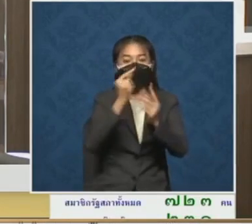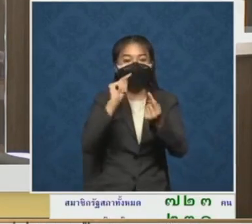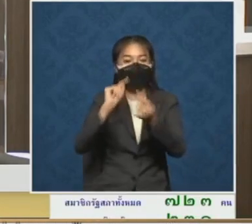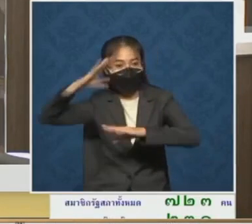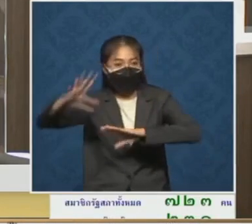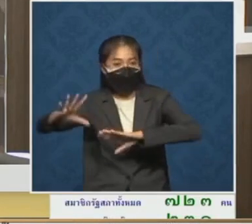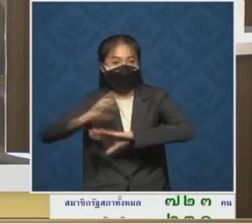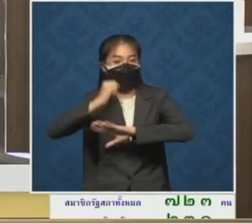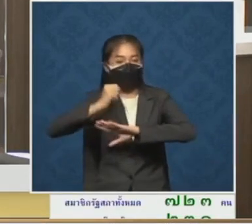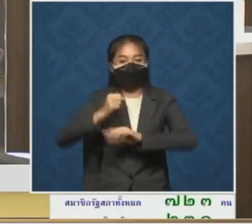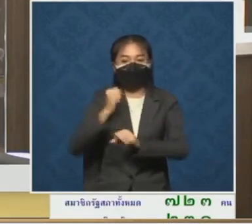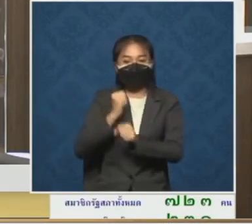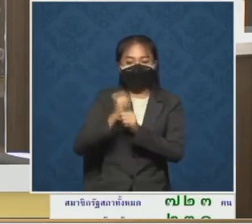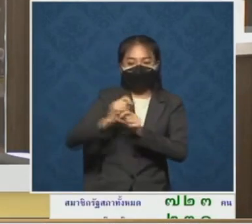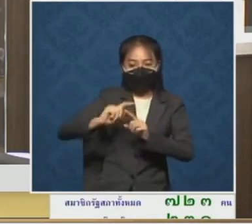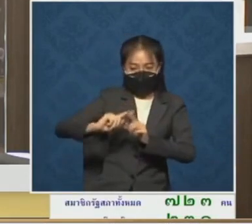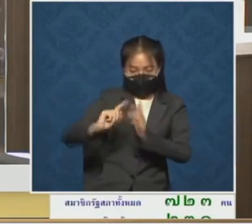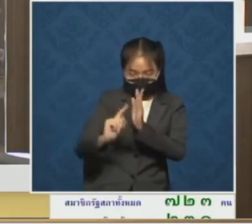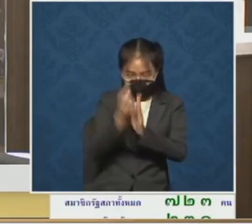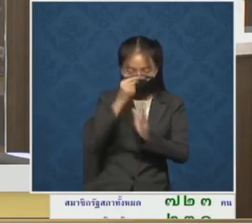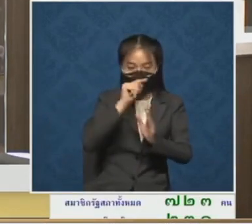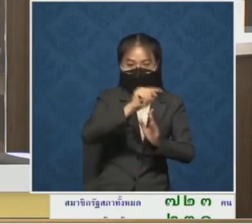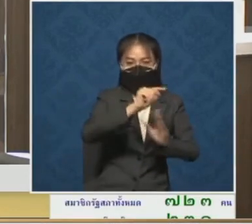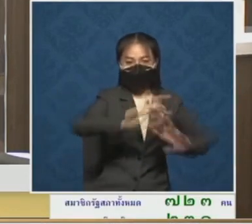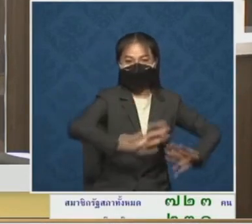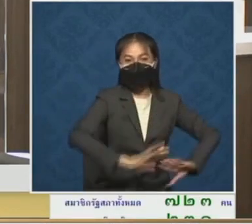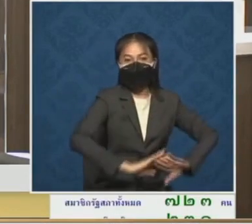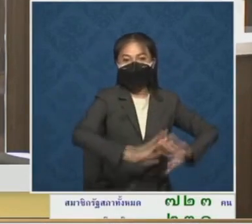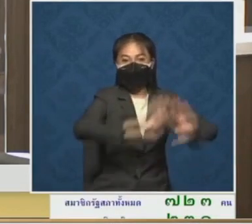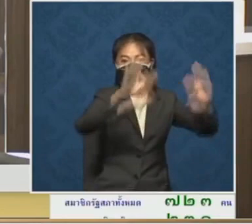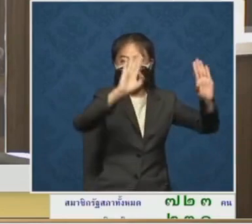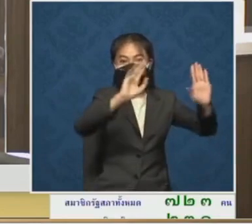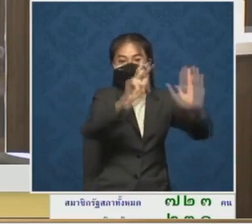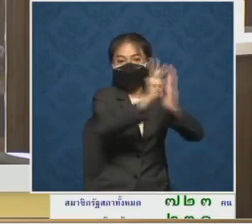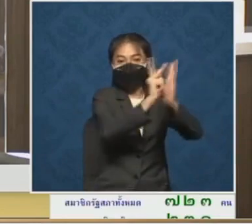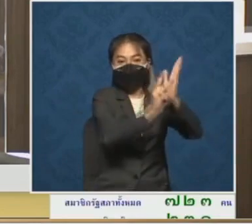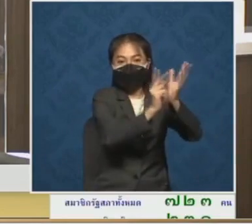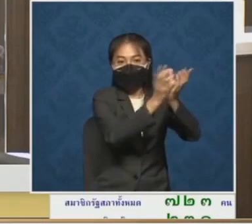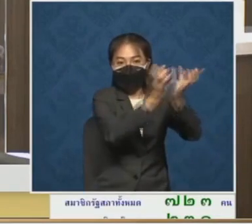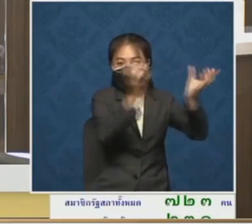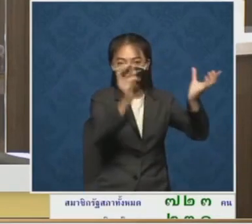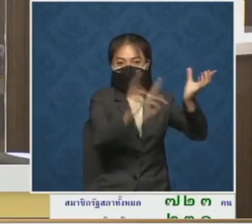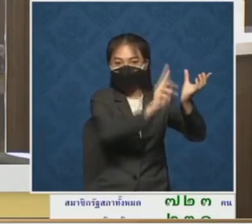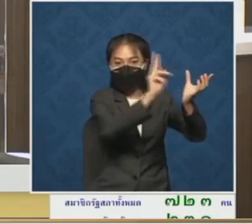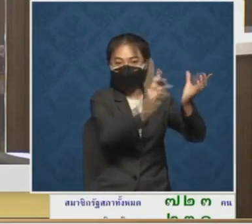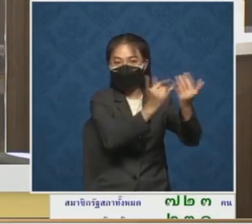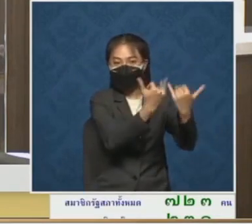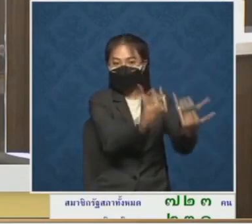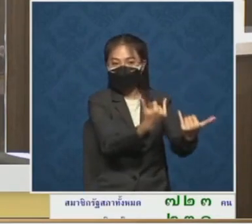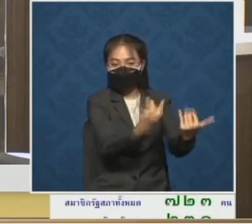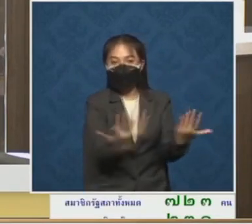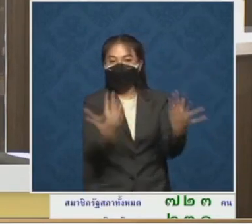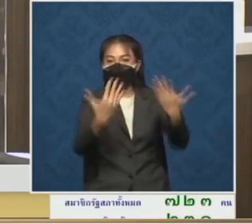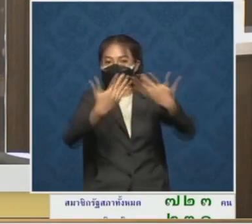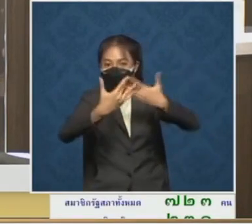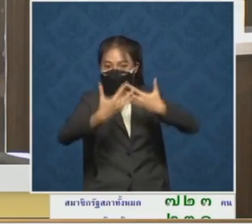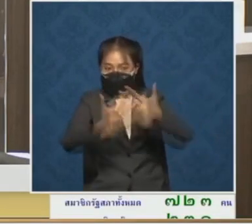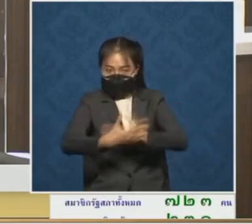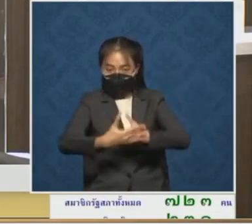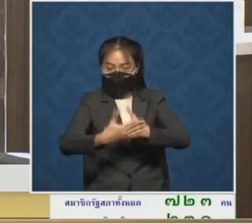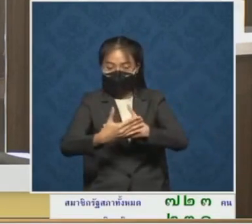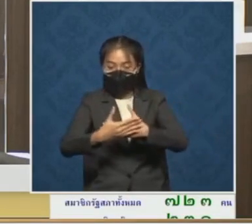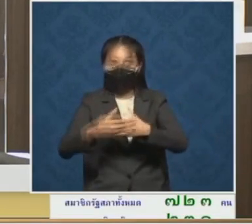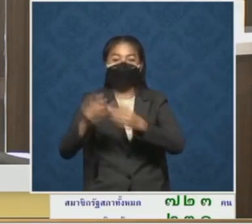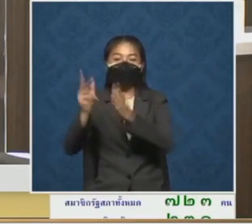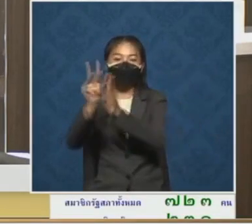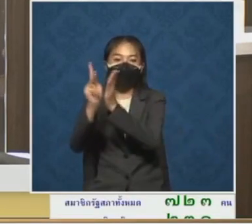ทำก็คือการยกเลิกรัฐธรรมนูญที่ใช้อยู่ในปัจจุบันเอารัฐธรรมนูญเอาธรรมนูญการปก